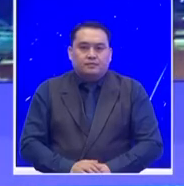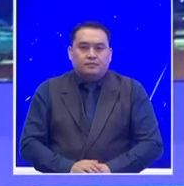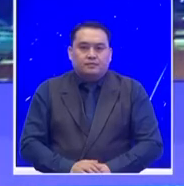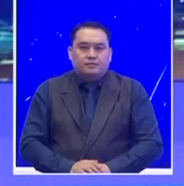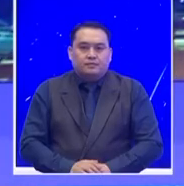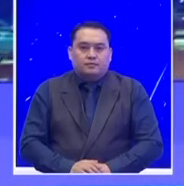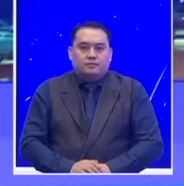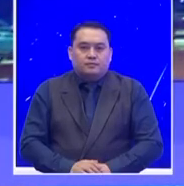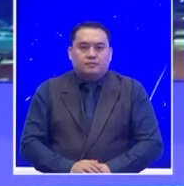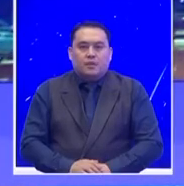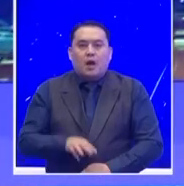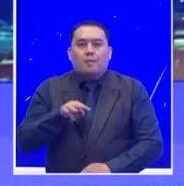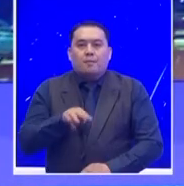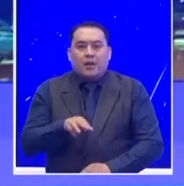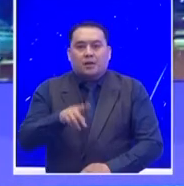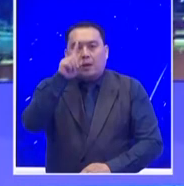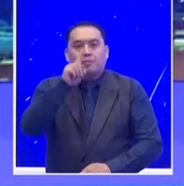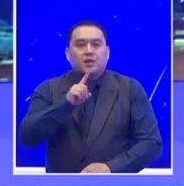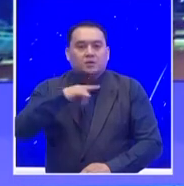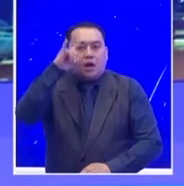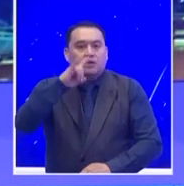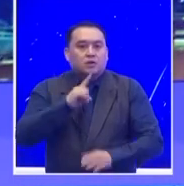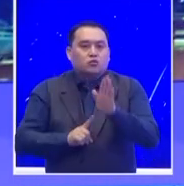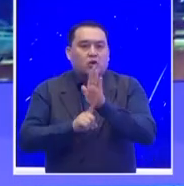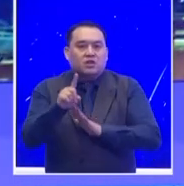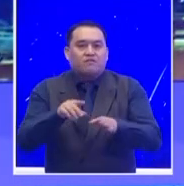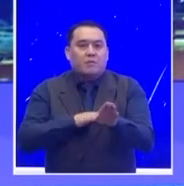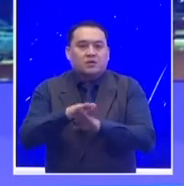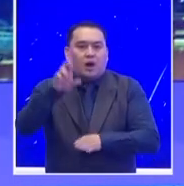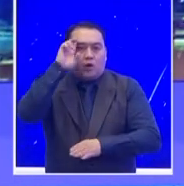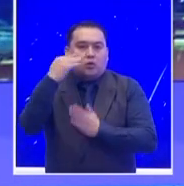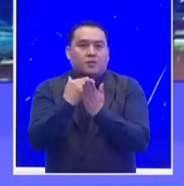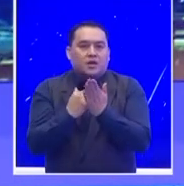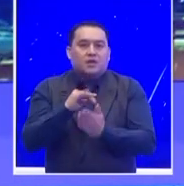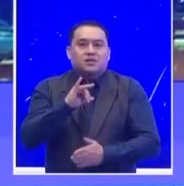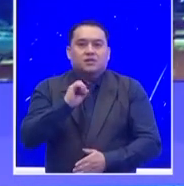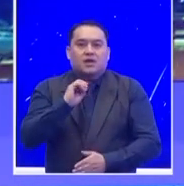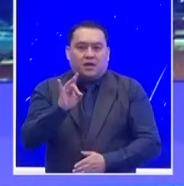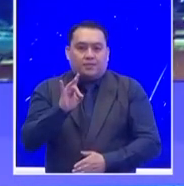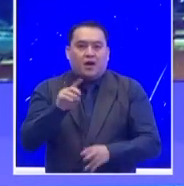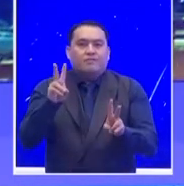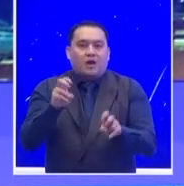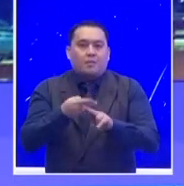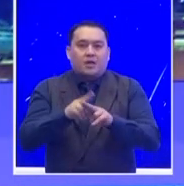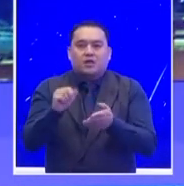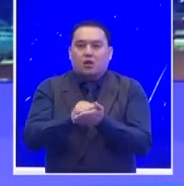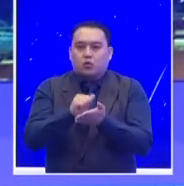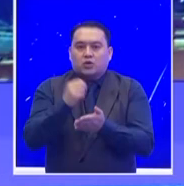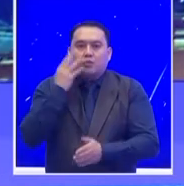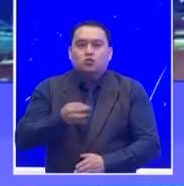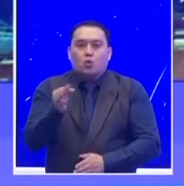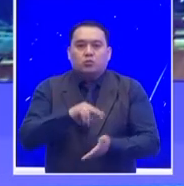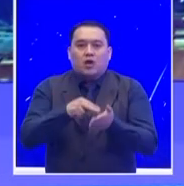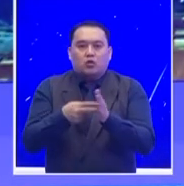К другим темам. С марта месяца в Казахстане начнется реализация государственной программы «Эскер». В рамках этого документа в Алматинской